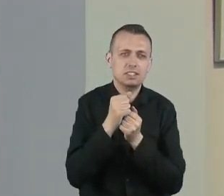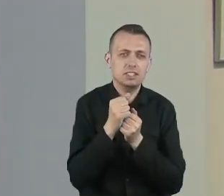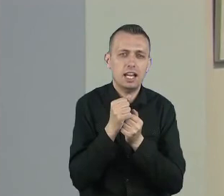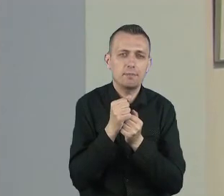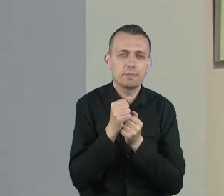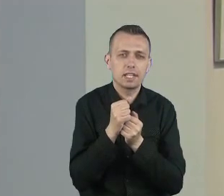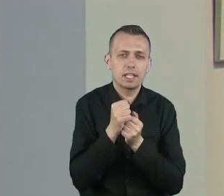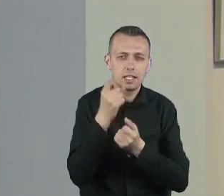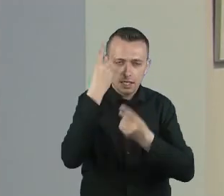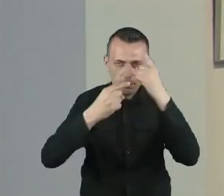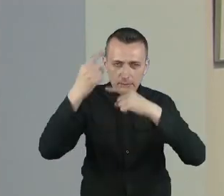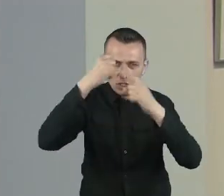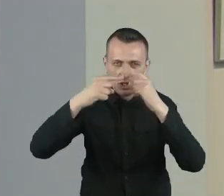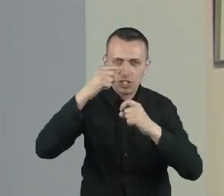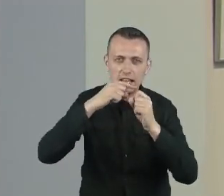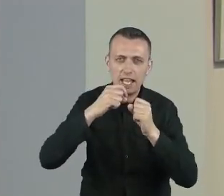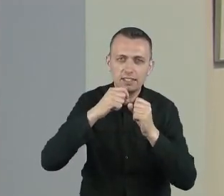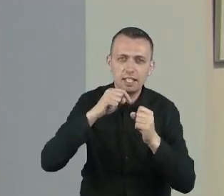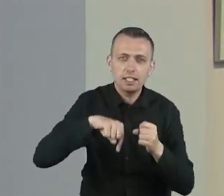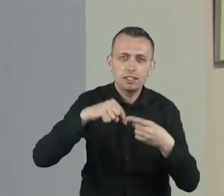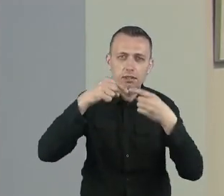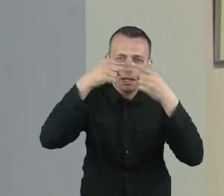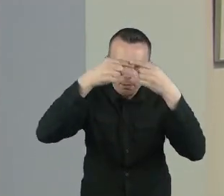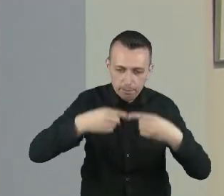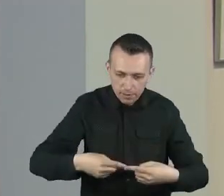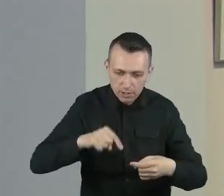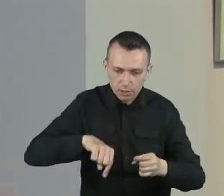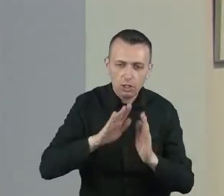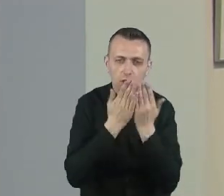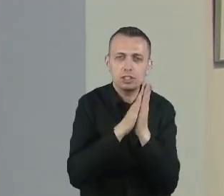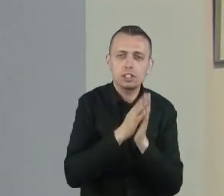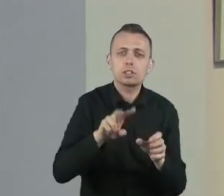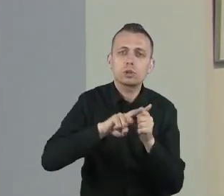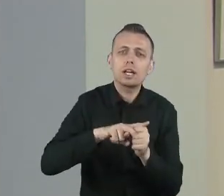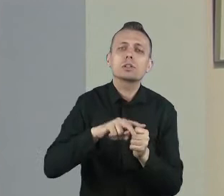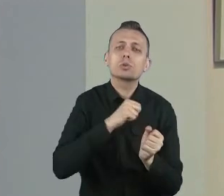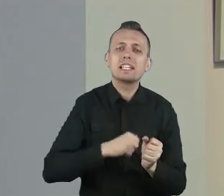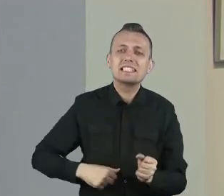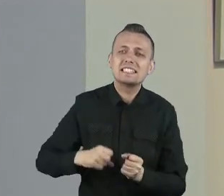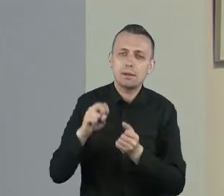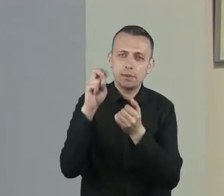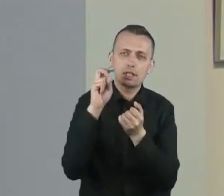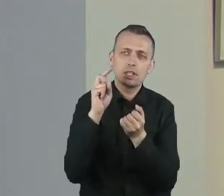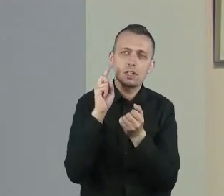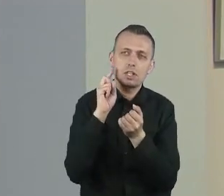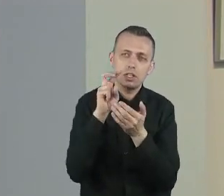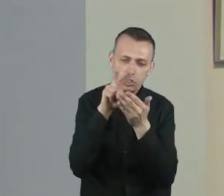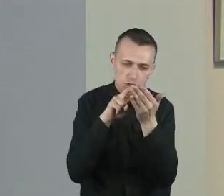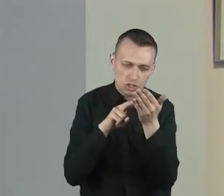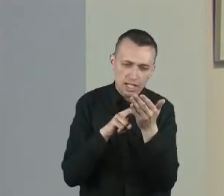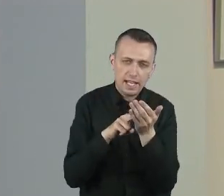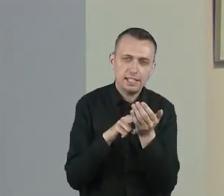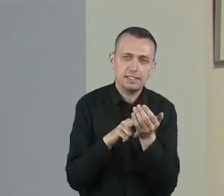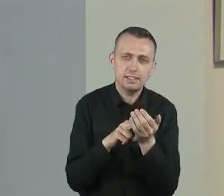tworzeniu, kreowaniu. To jest taka literatura, za pośrednictwem której sam czytelnik czy odbiorca może